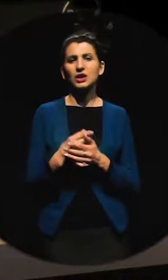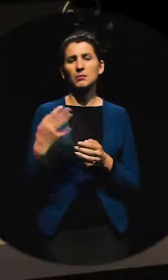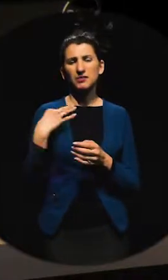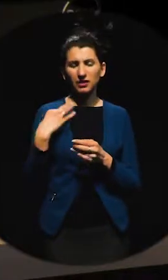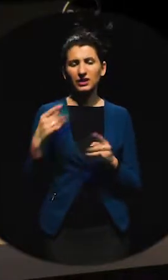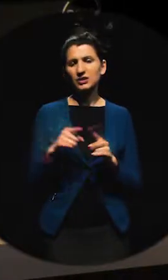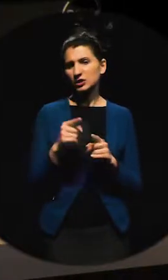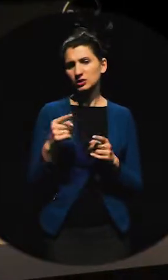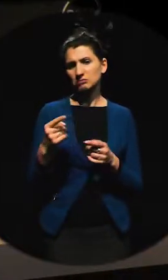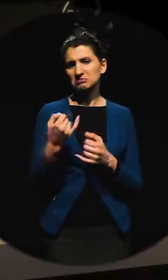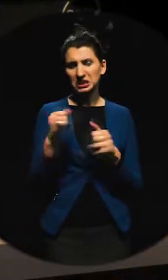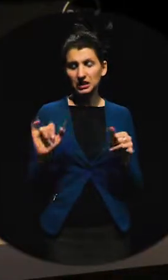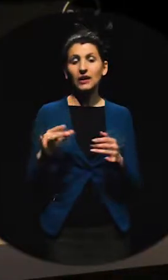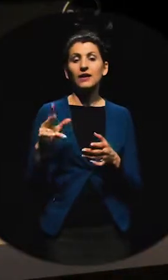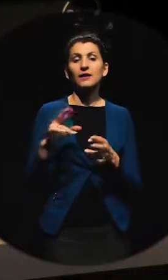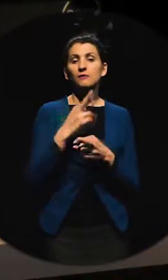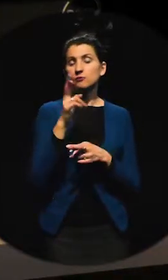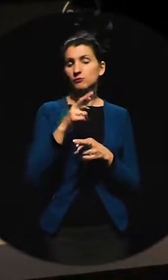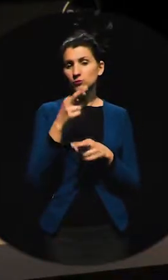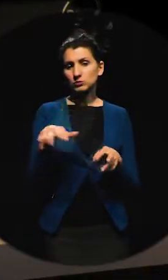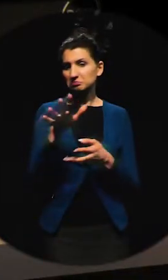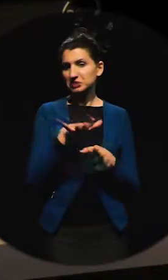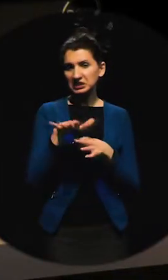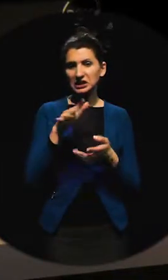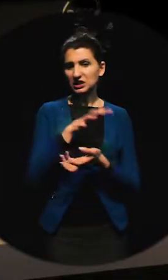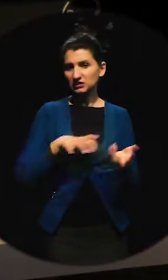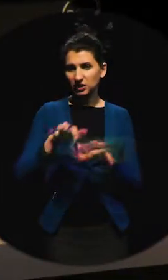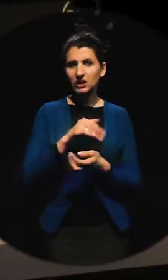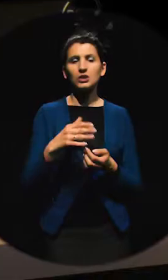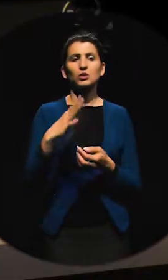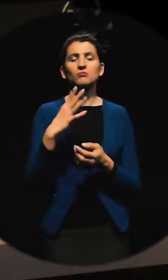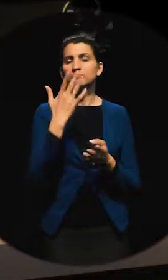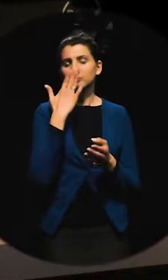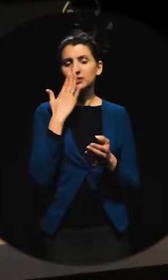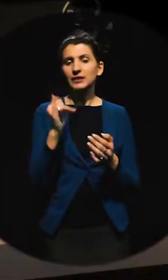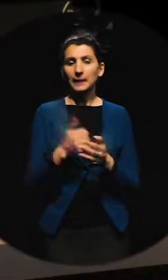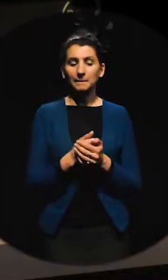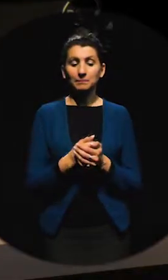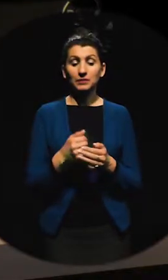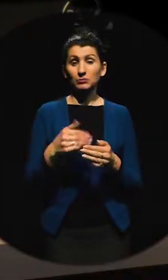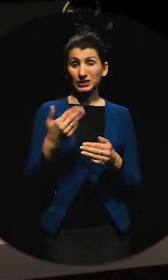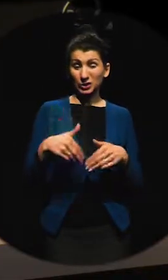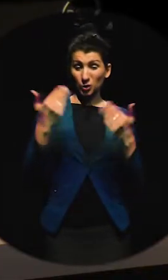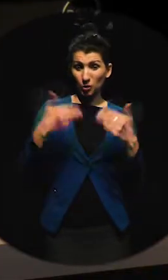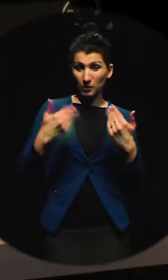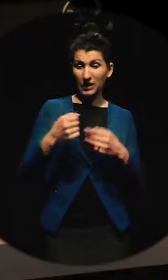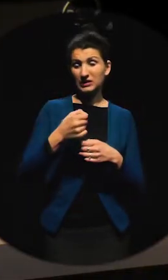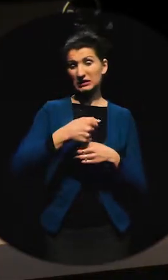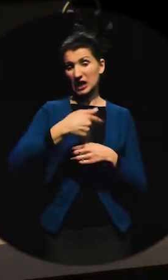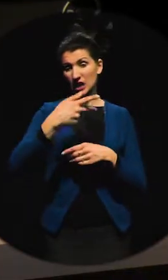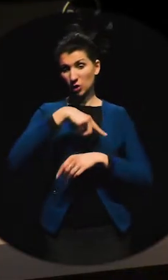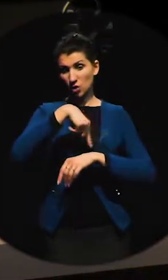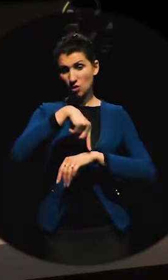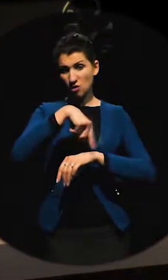miejscach na świecie, która polegała na tym, że przez około dobę, kilkadziesiąt godzin z rzędu jakby